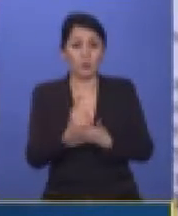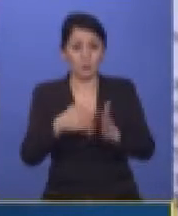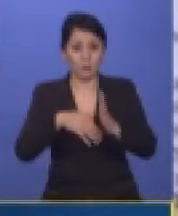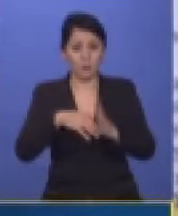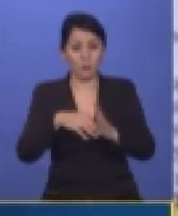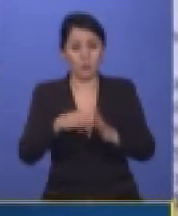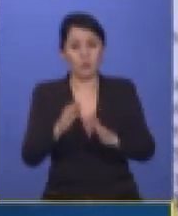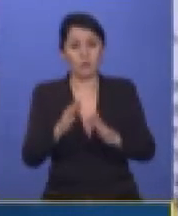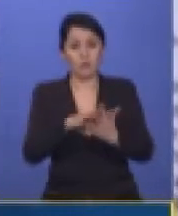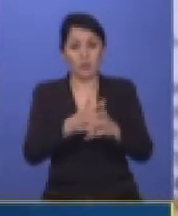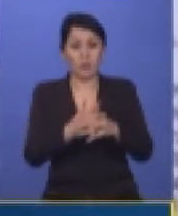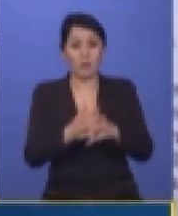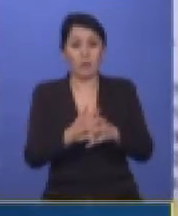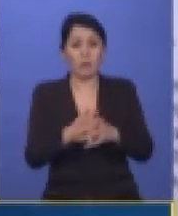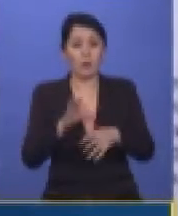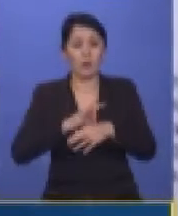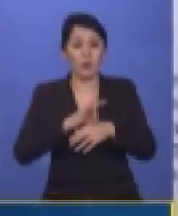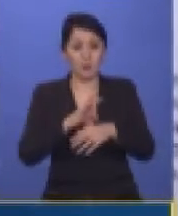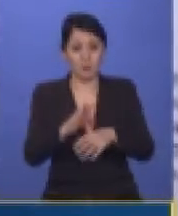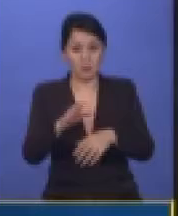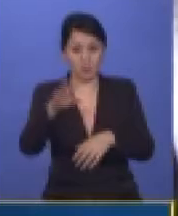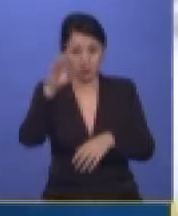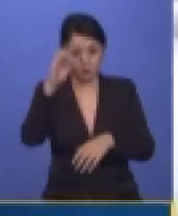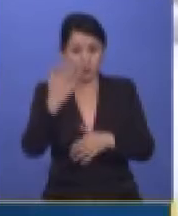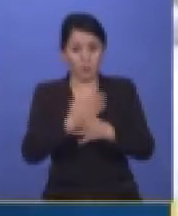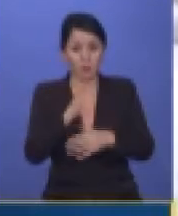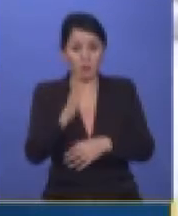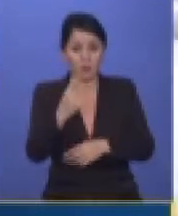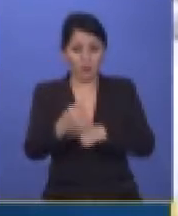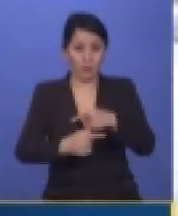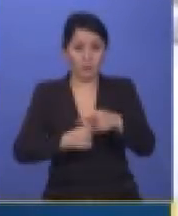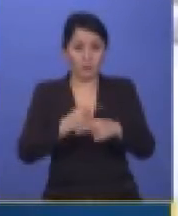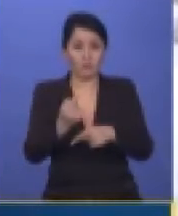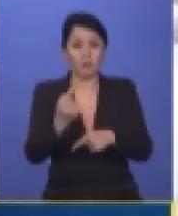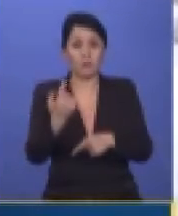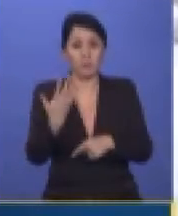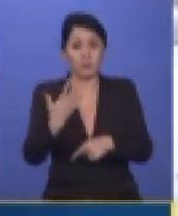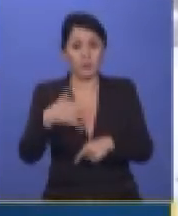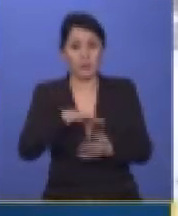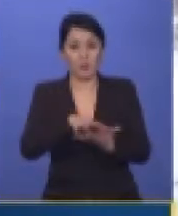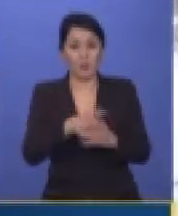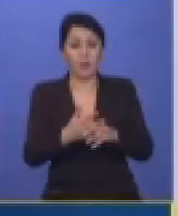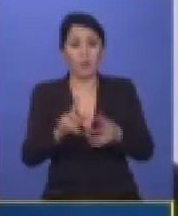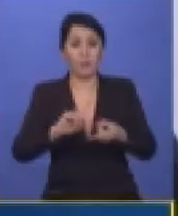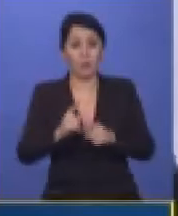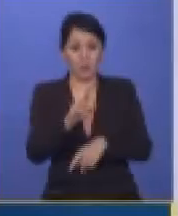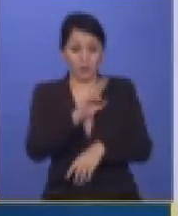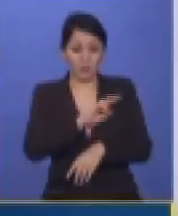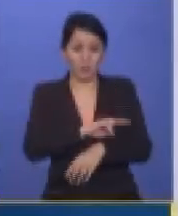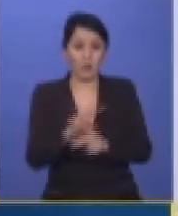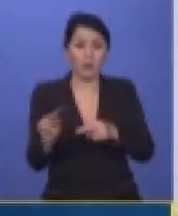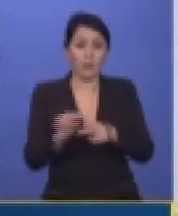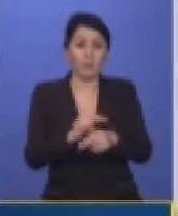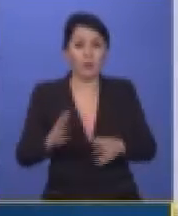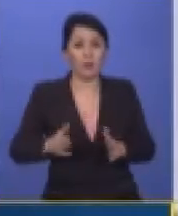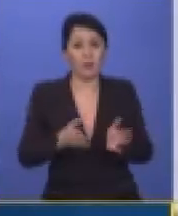улучшать инфраструктуру в деревнях. Продолжит эту работу и государство. В следующем году в 50 селах региона проведут масштабные работы по ремонту дорог